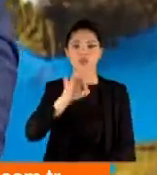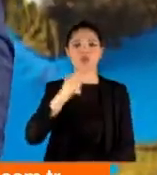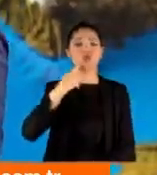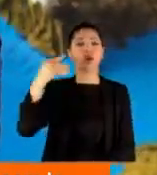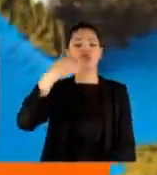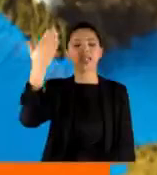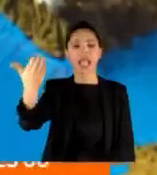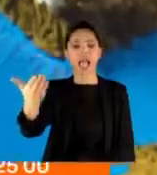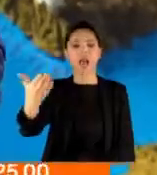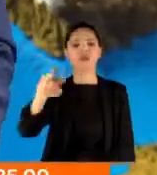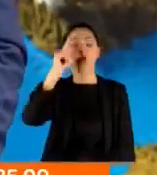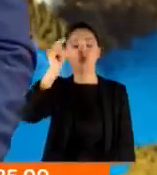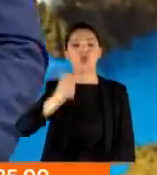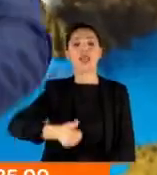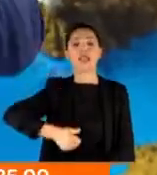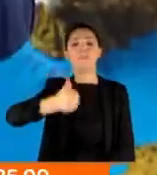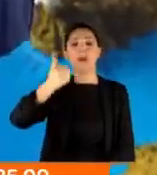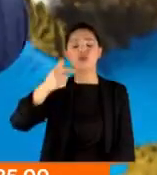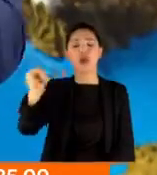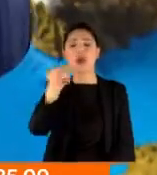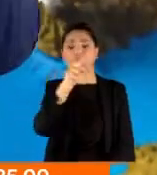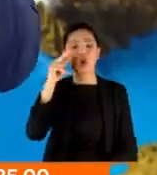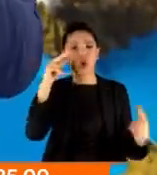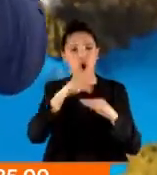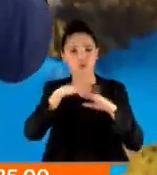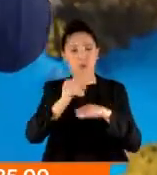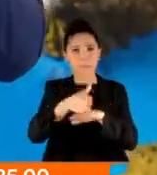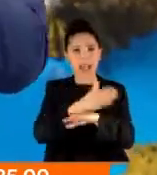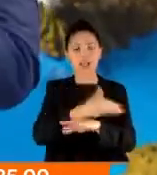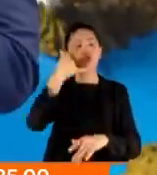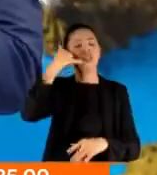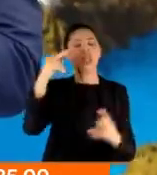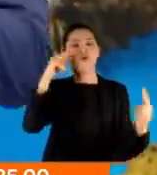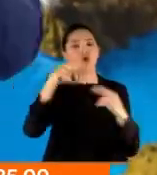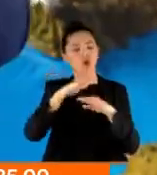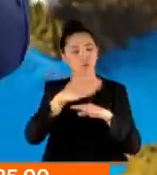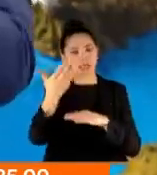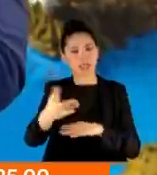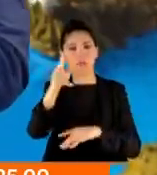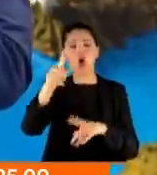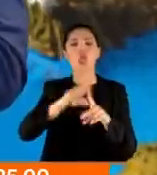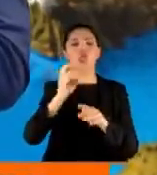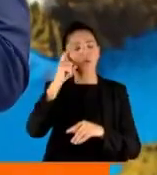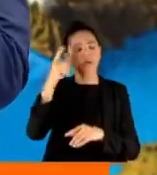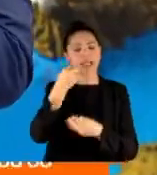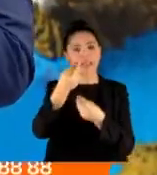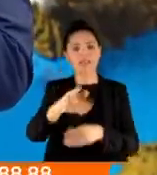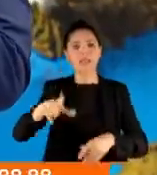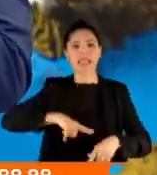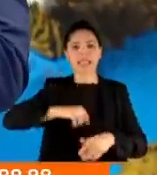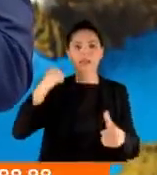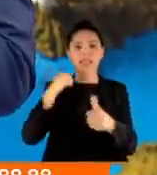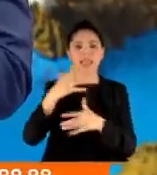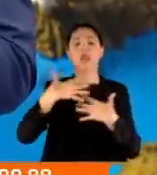Cumhurbaşkanı Erdoğan ve Yunanistan Başbakanı Mitsotakis de bu konuyu görüştüler. Az önce bir telefon görüşmesi yaptılar. O notu da ekleyelim ve İzmir'e